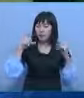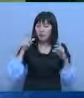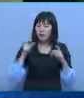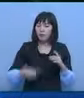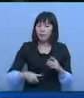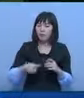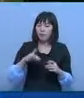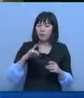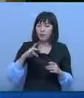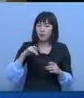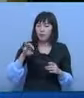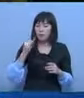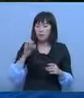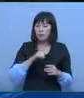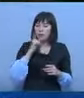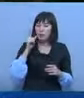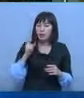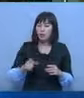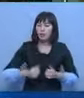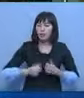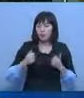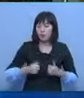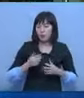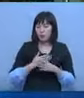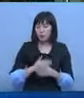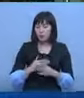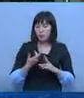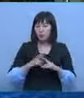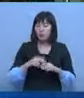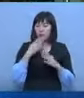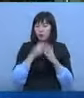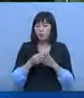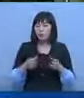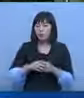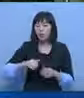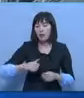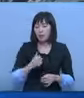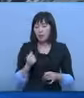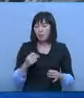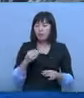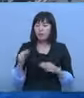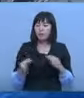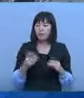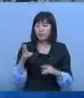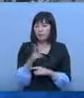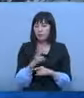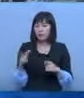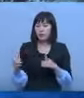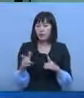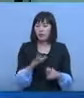Әлия Елшібайдың айтуынша, жастарға мотивация керек. Сондықтан ол өз командасындағы достарымен қысқа метражды фильм түсіруді қолға